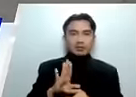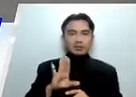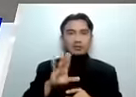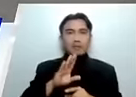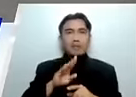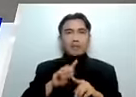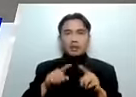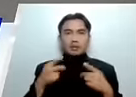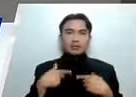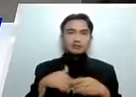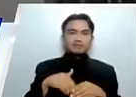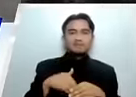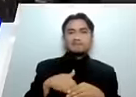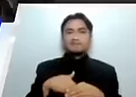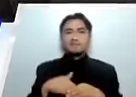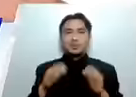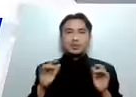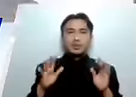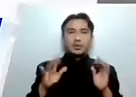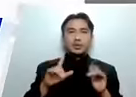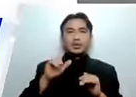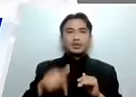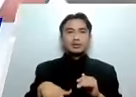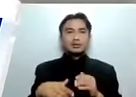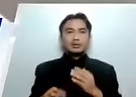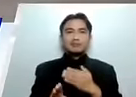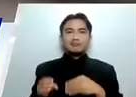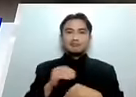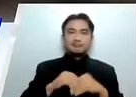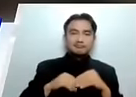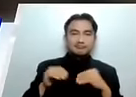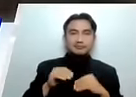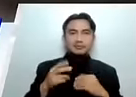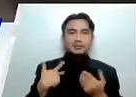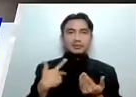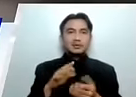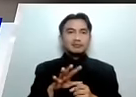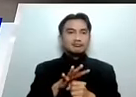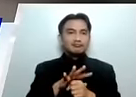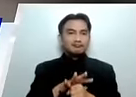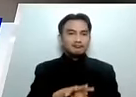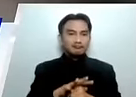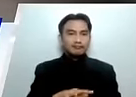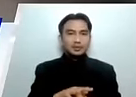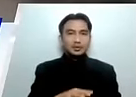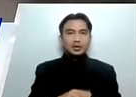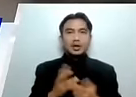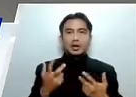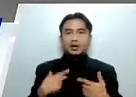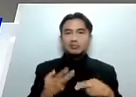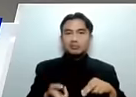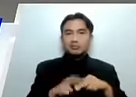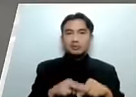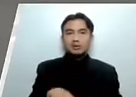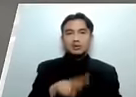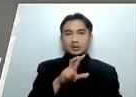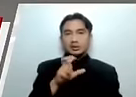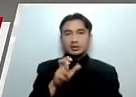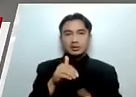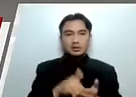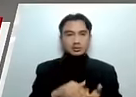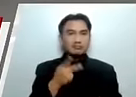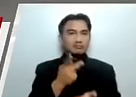na stress nang ang utang lumobo sa 387,000 pesos. Nagrarattle